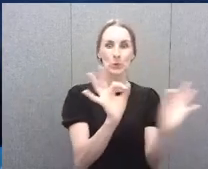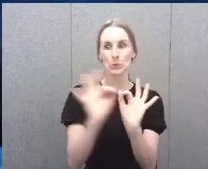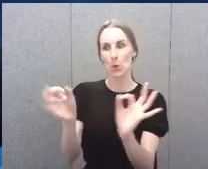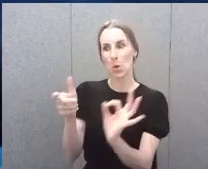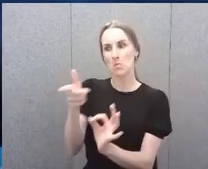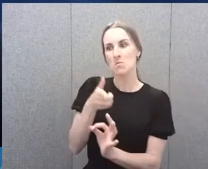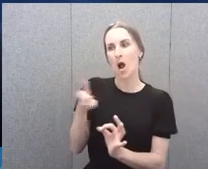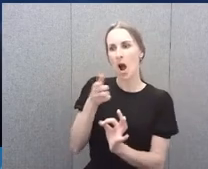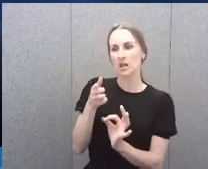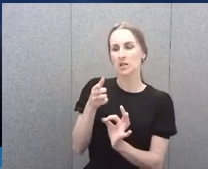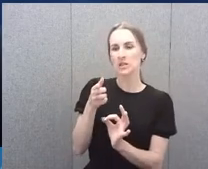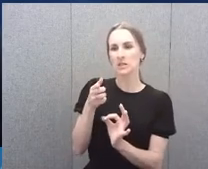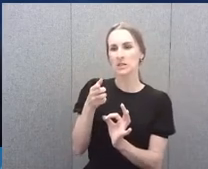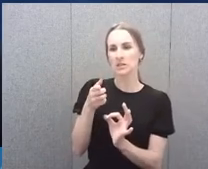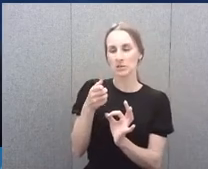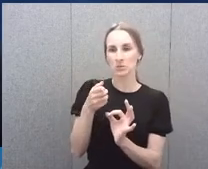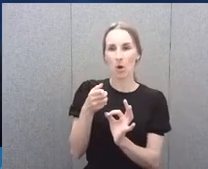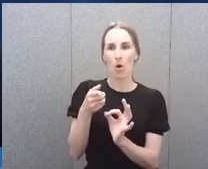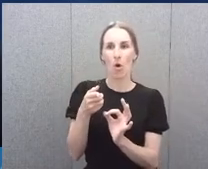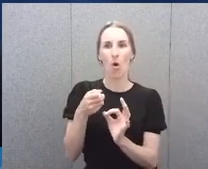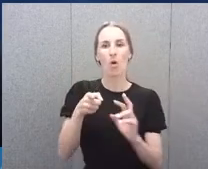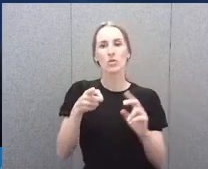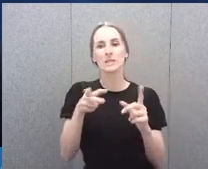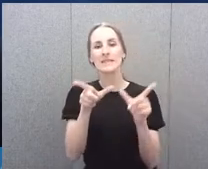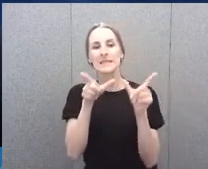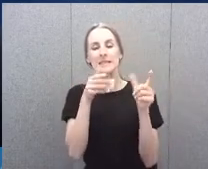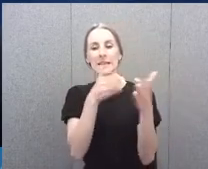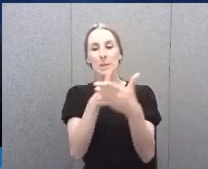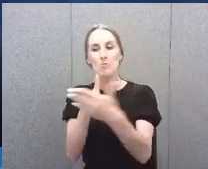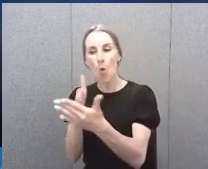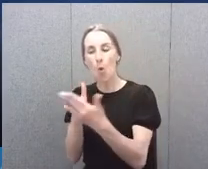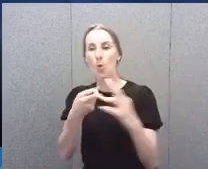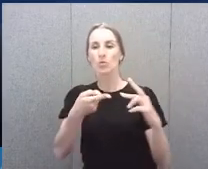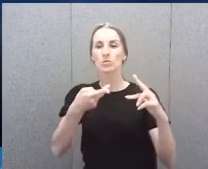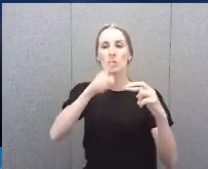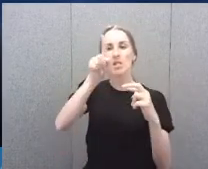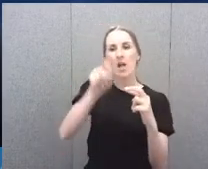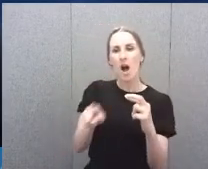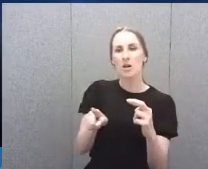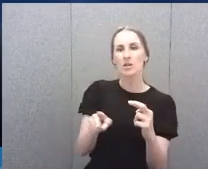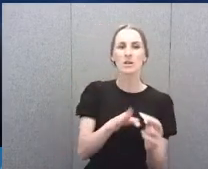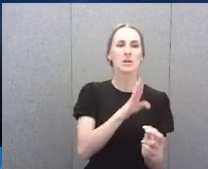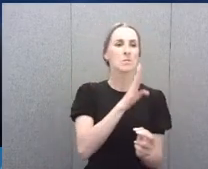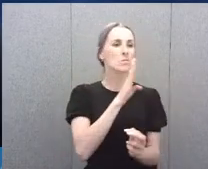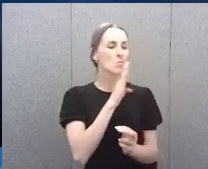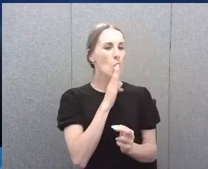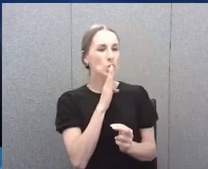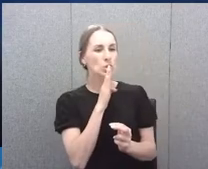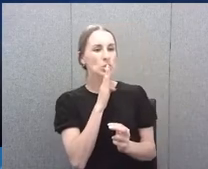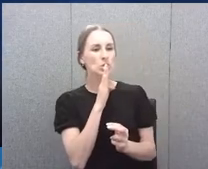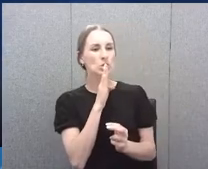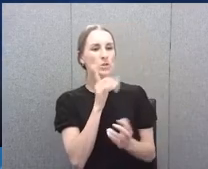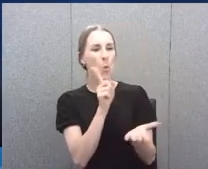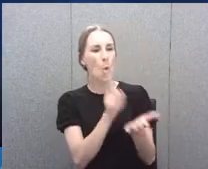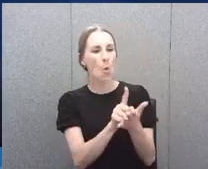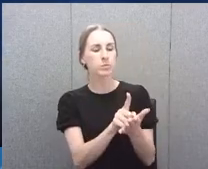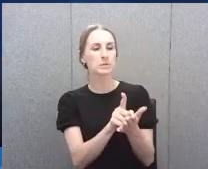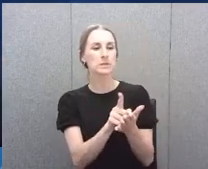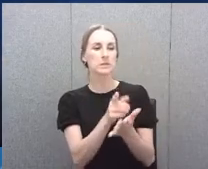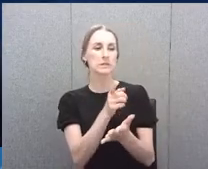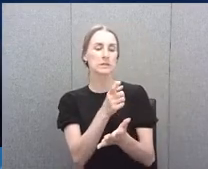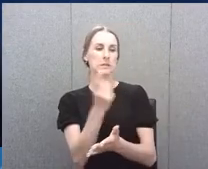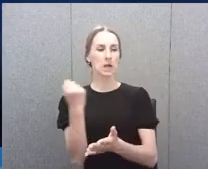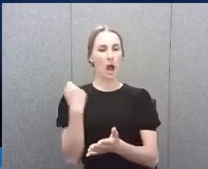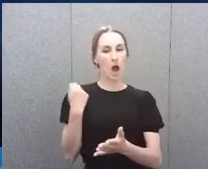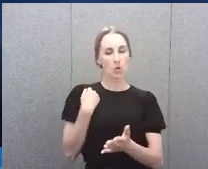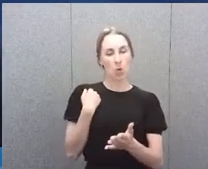мы, наверное, не должны тут белорусам говорить, нужно квоты вводить, не нужно квот вводить, или должны ли там женщины